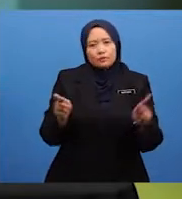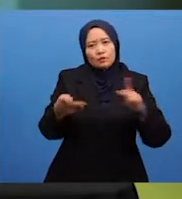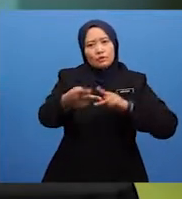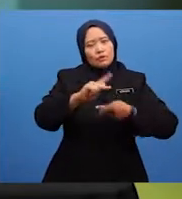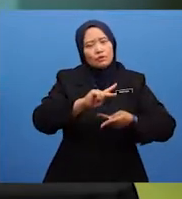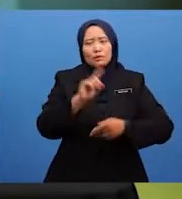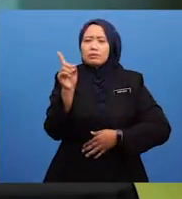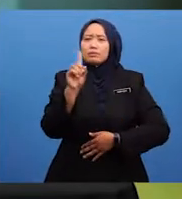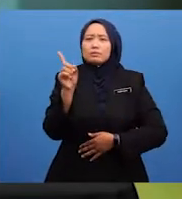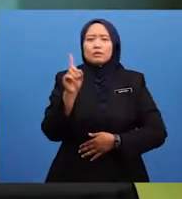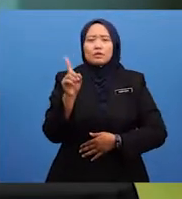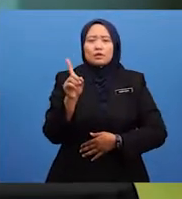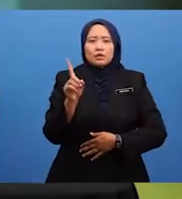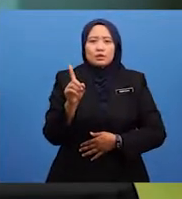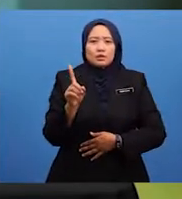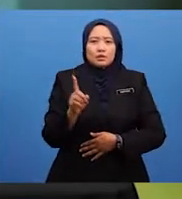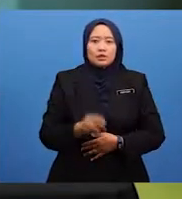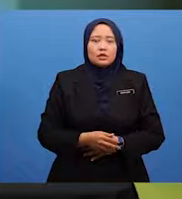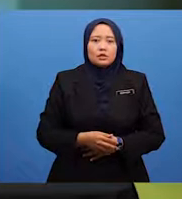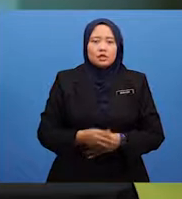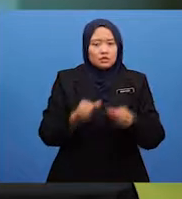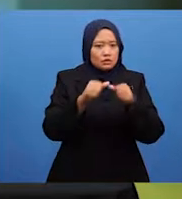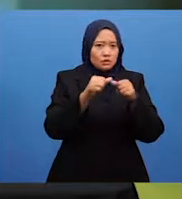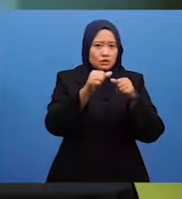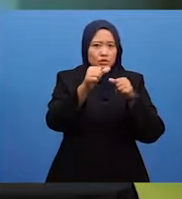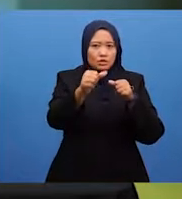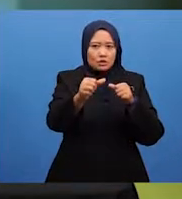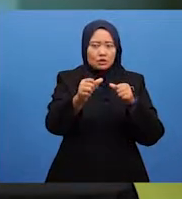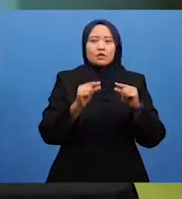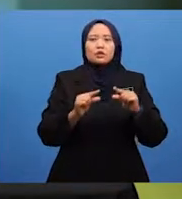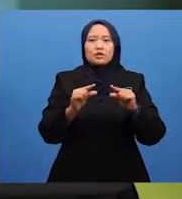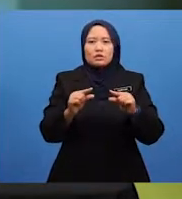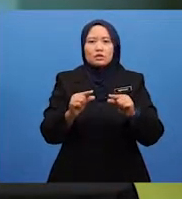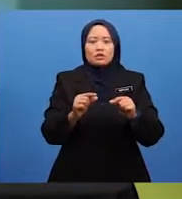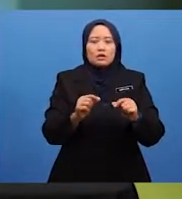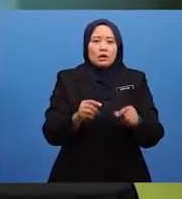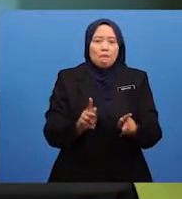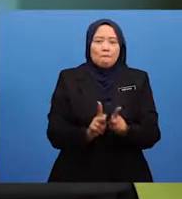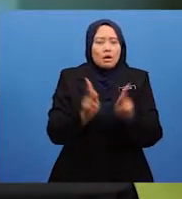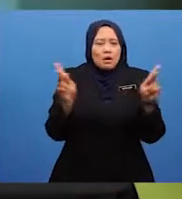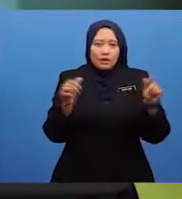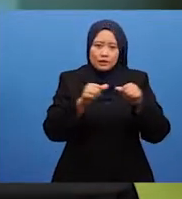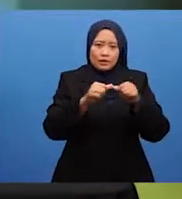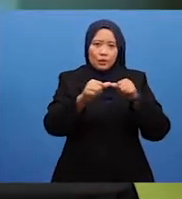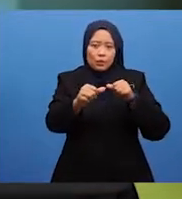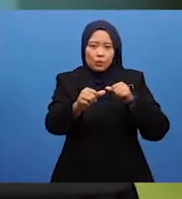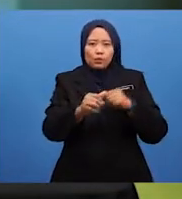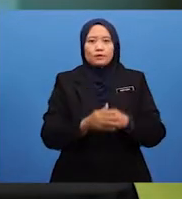Kotak yang manakah mencatatkan jarak pergerakan yang paling jauh?